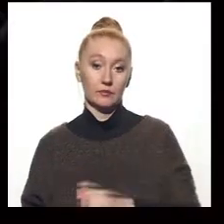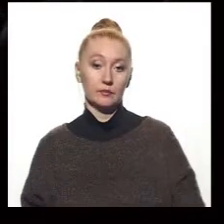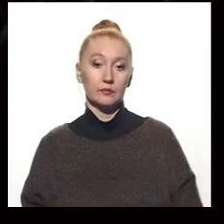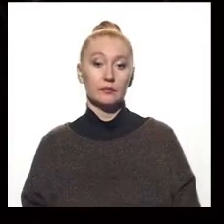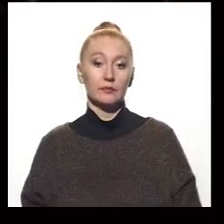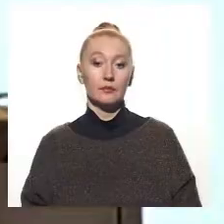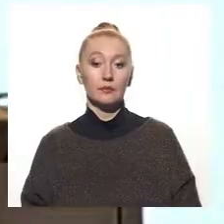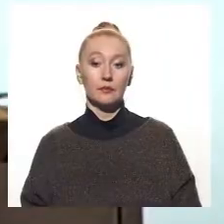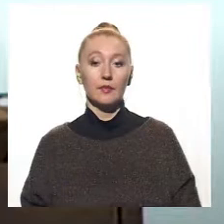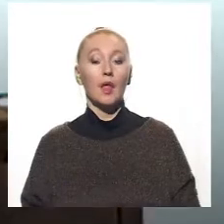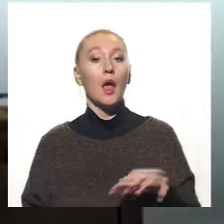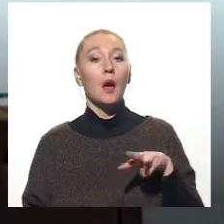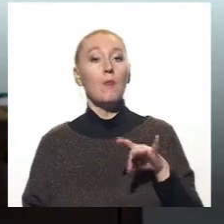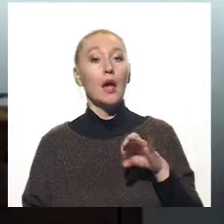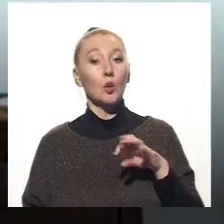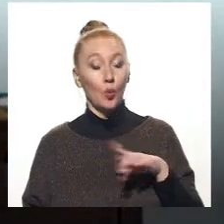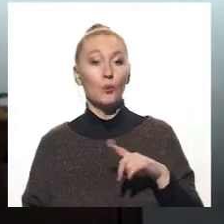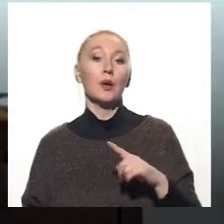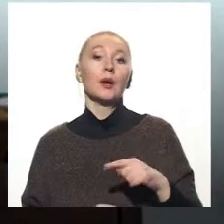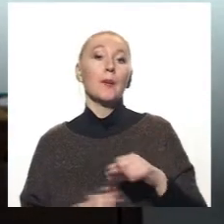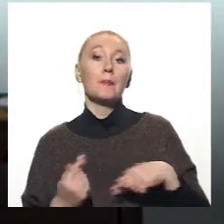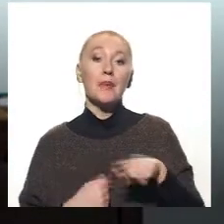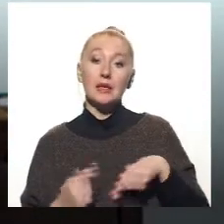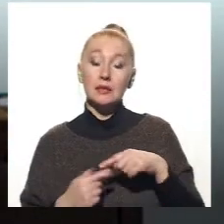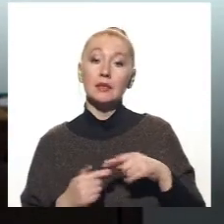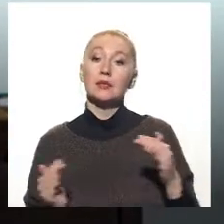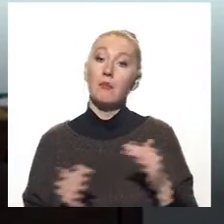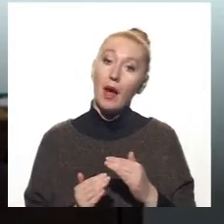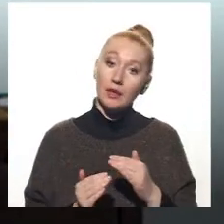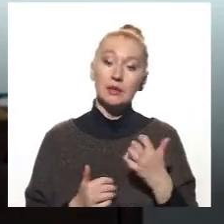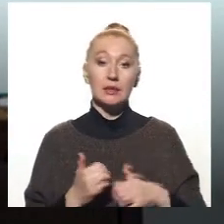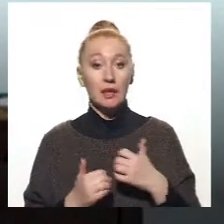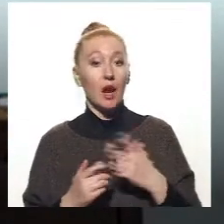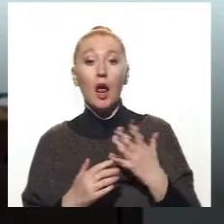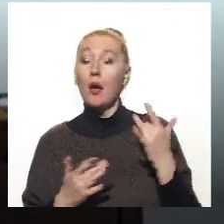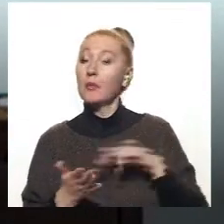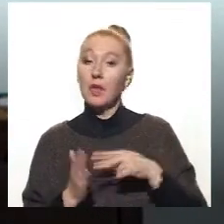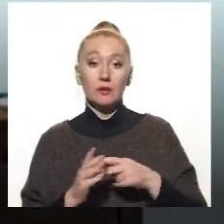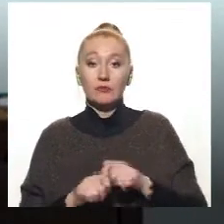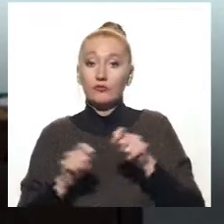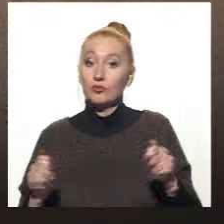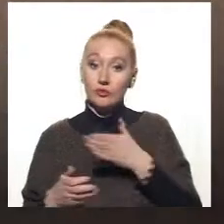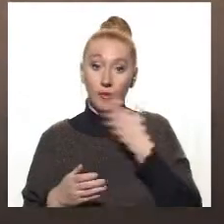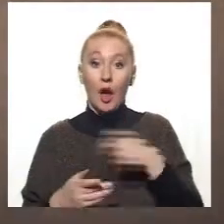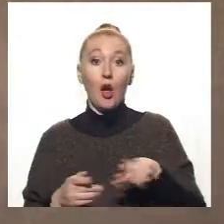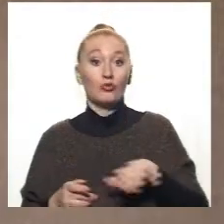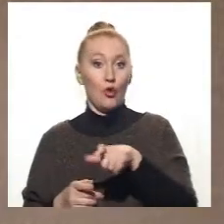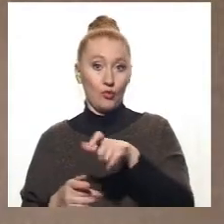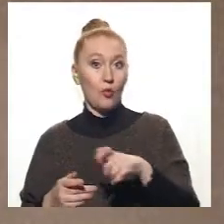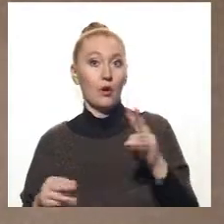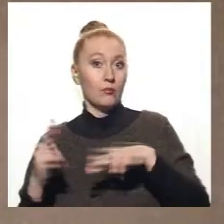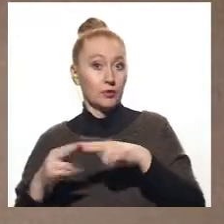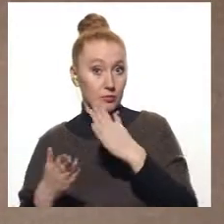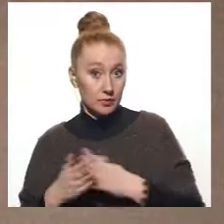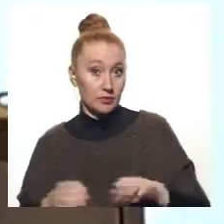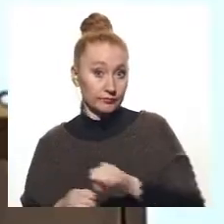В прикладі Маріуполя, як бізнес середній, малий, який не планував відкривати нічого в Маріуполі, Після того, як дорога була побудована, люди відкрили якісь